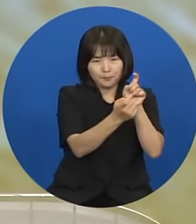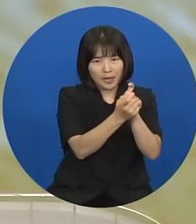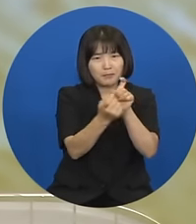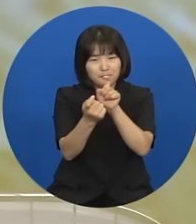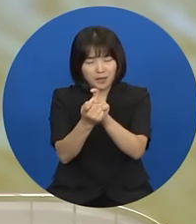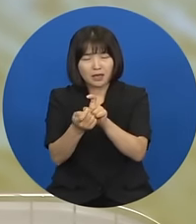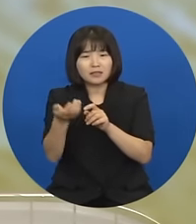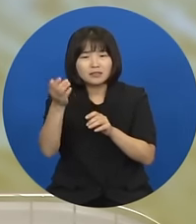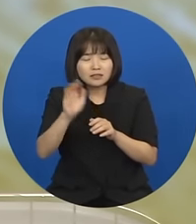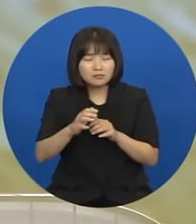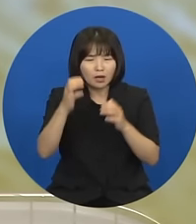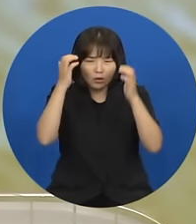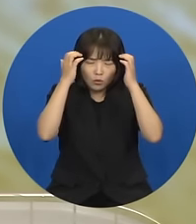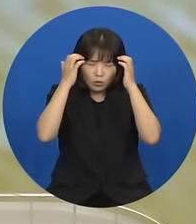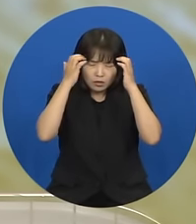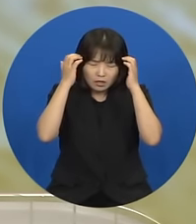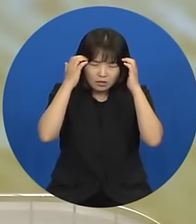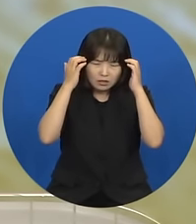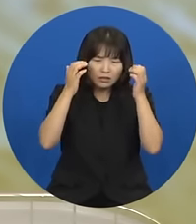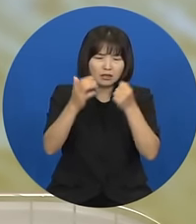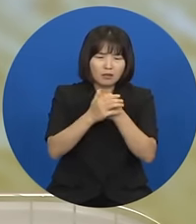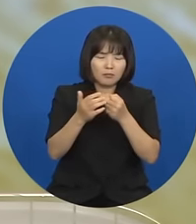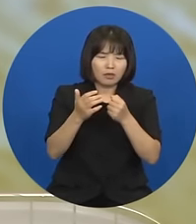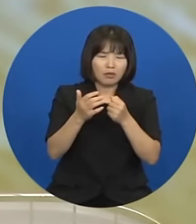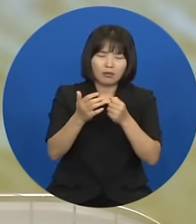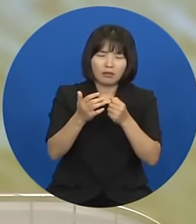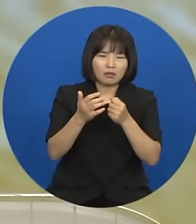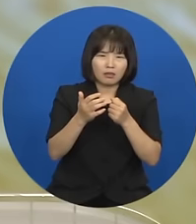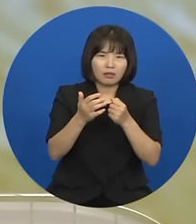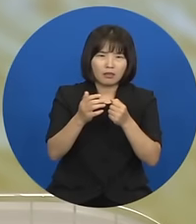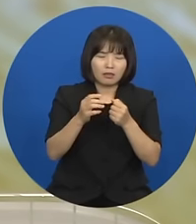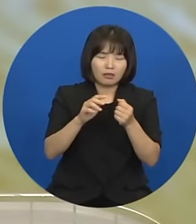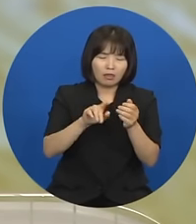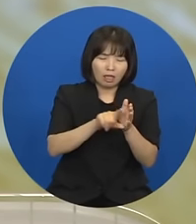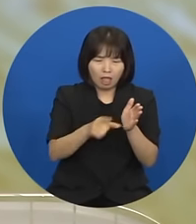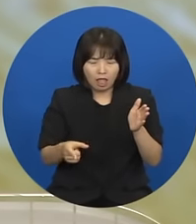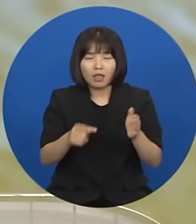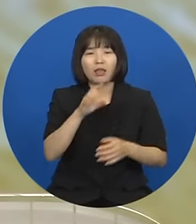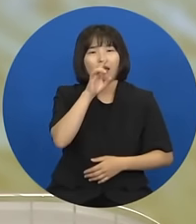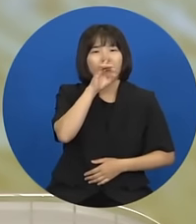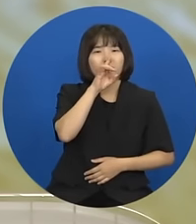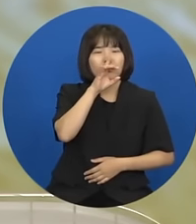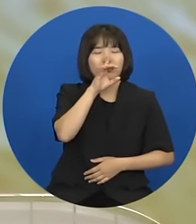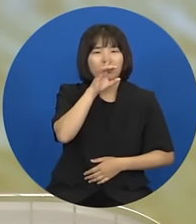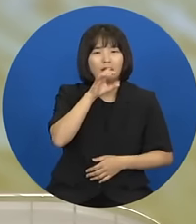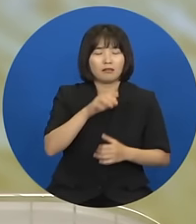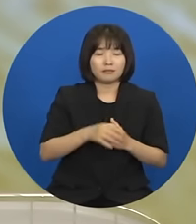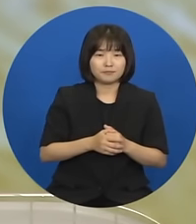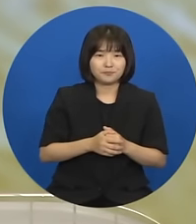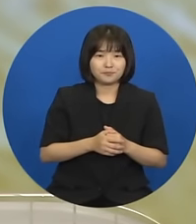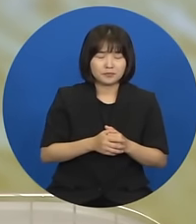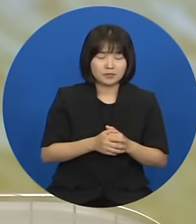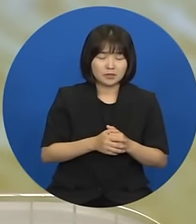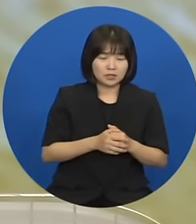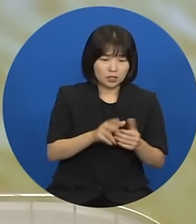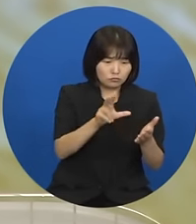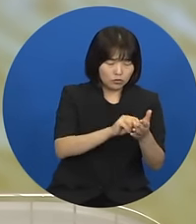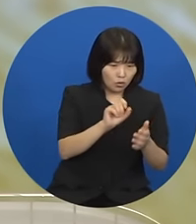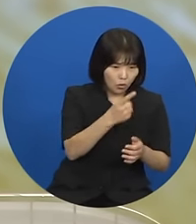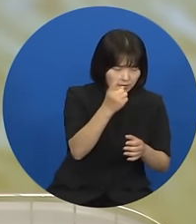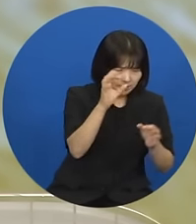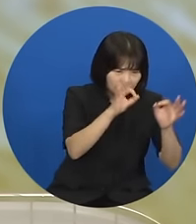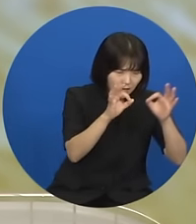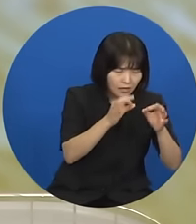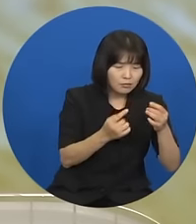그분들을 무너뜨릴 수 없었어요. 왜냐하면 그분은 문제의 원인과 답을 찾기보다 우리에게 생명 주신